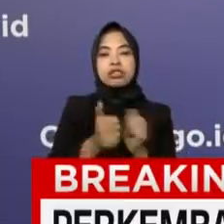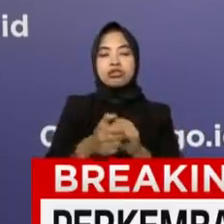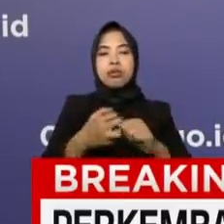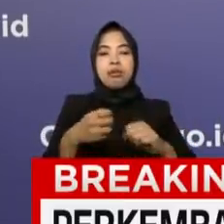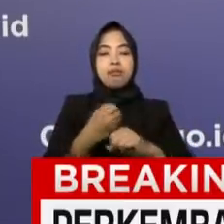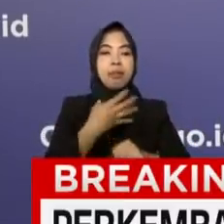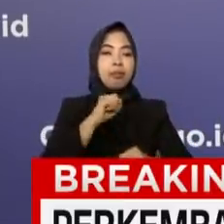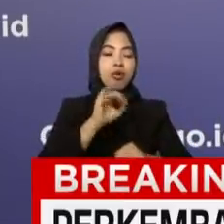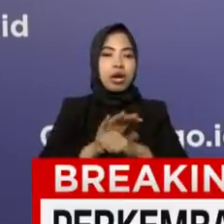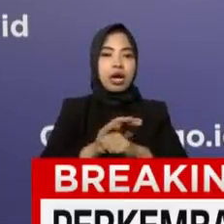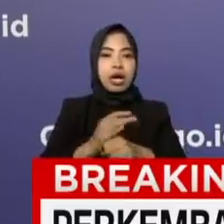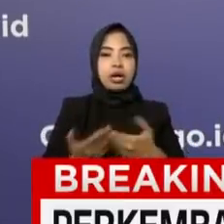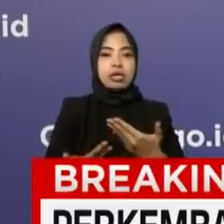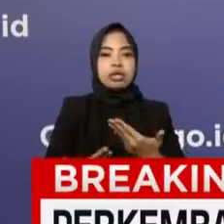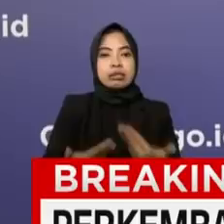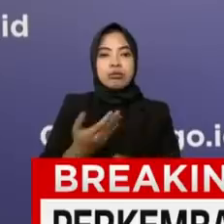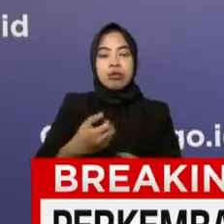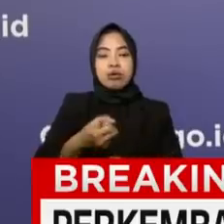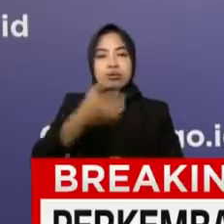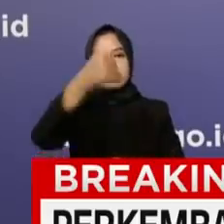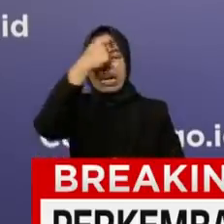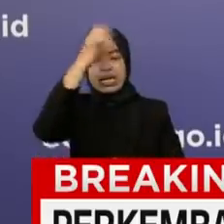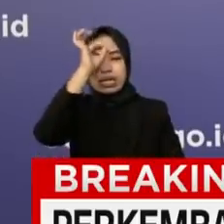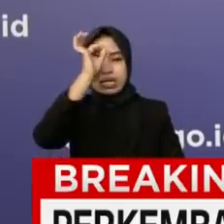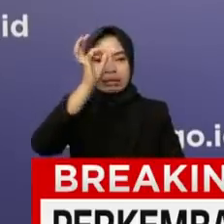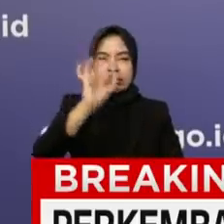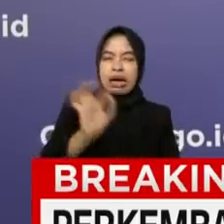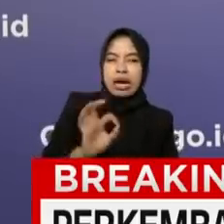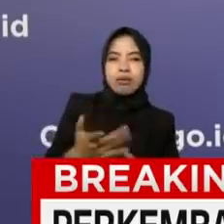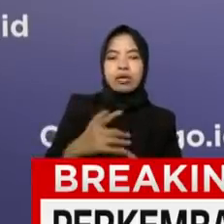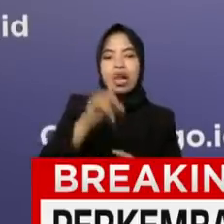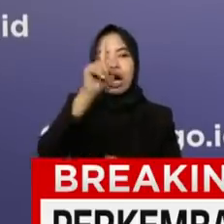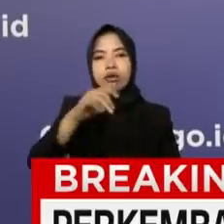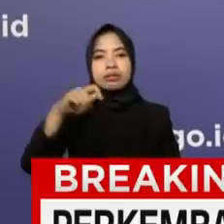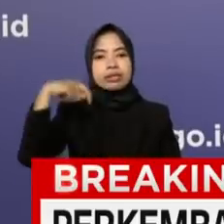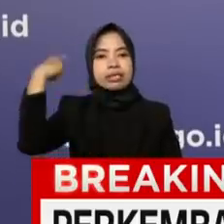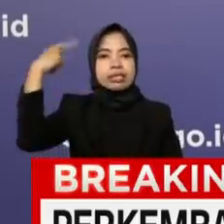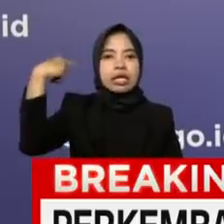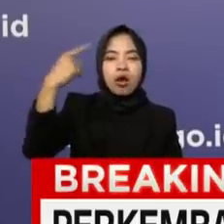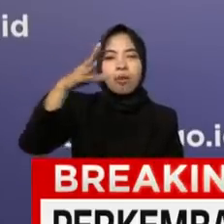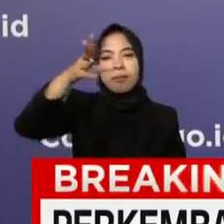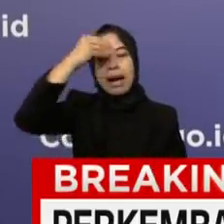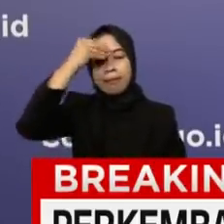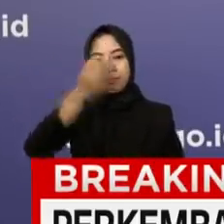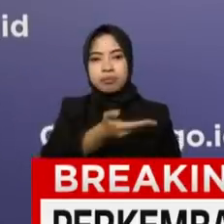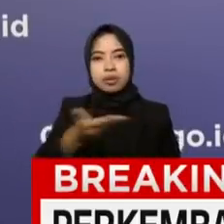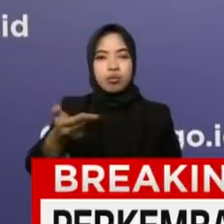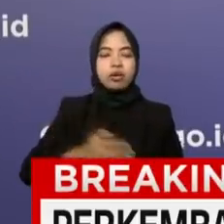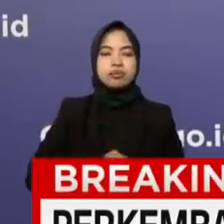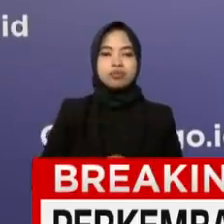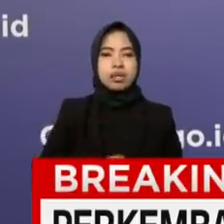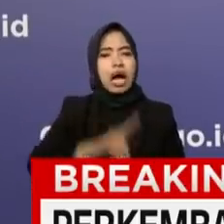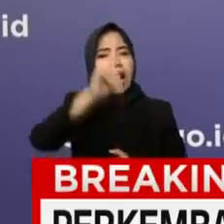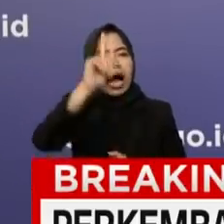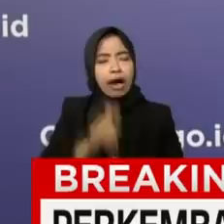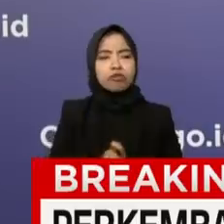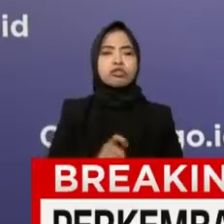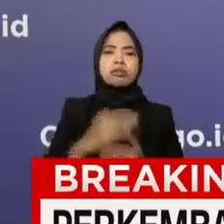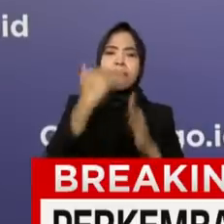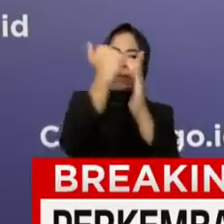tanpa gejala atau asimtomatis ini menjadi perhatian kita bersama oleh karena itu patuhi